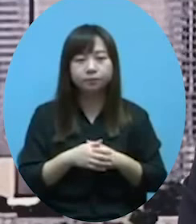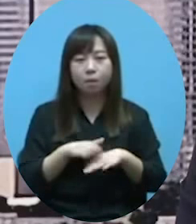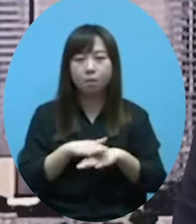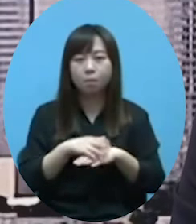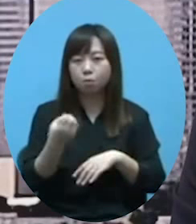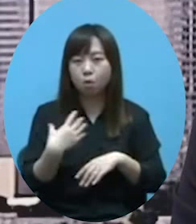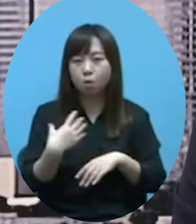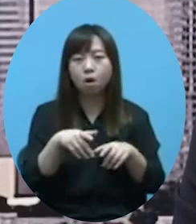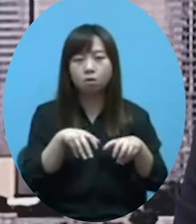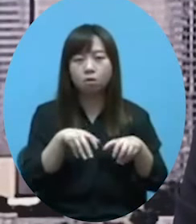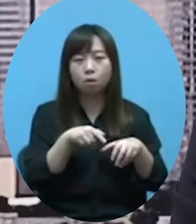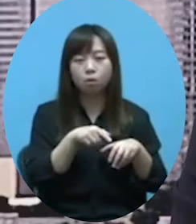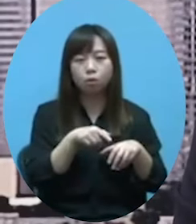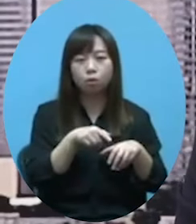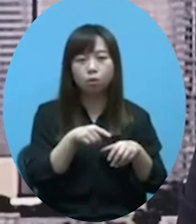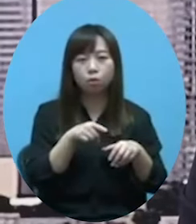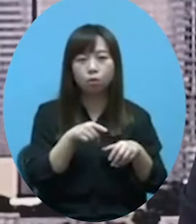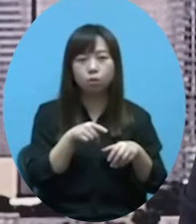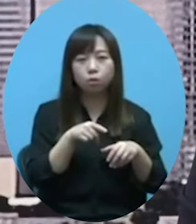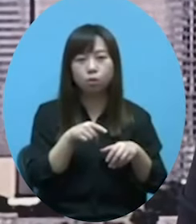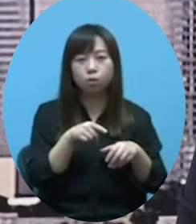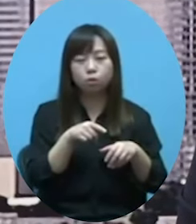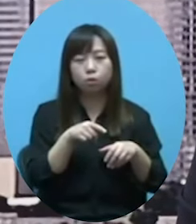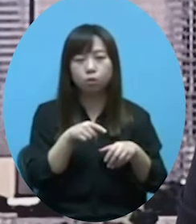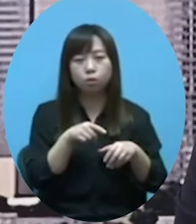才你說的狗牠是沒有任何的